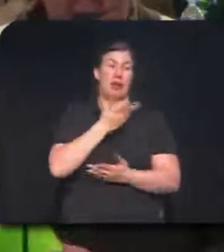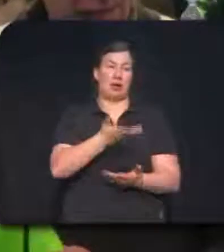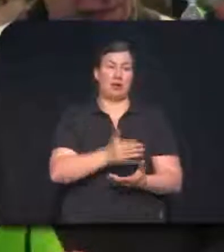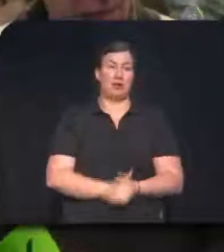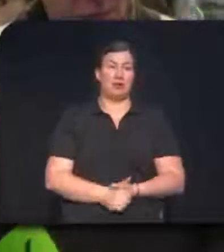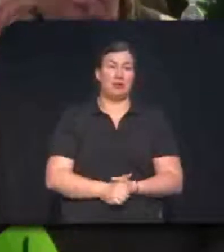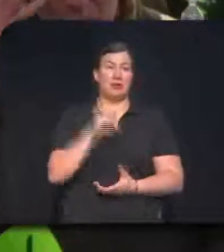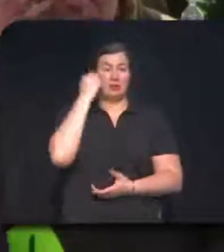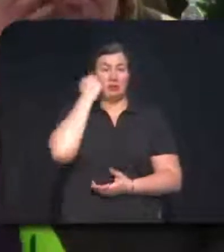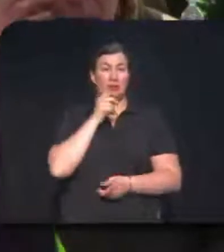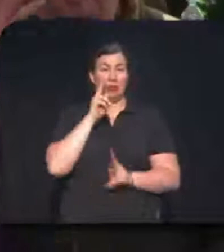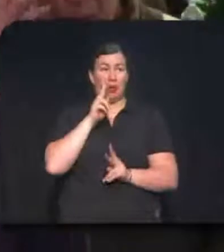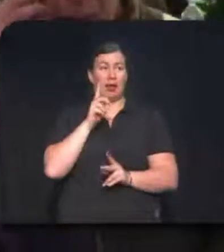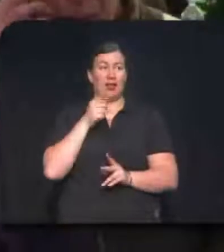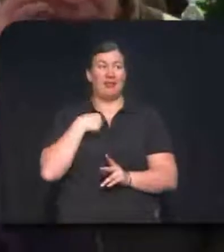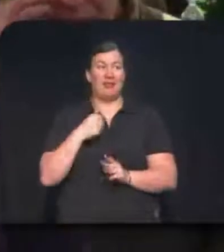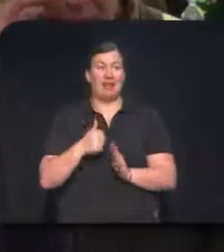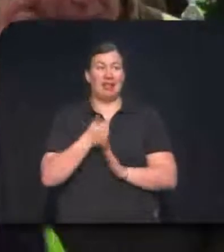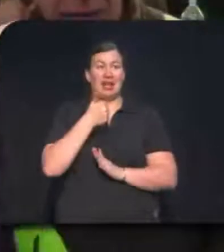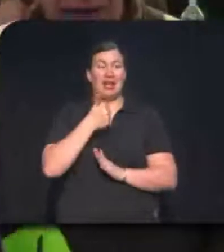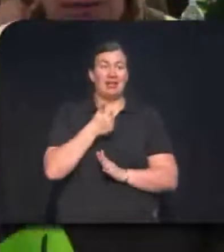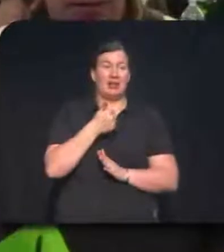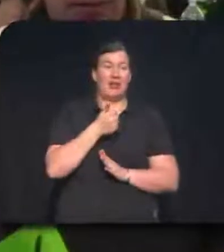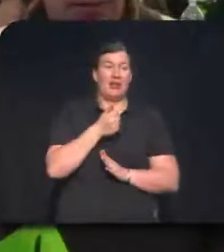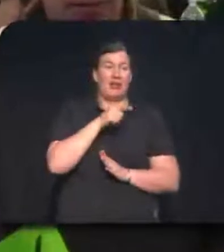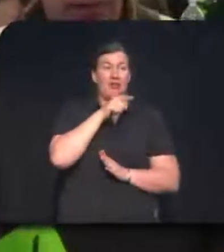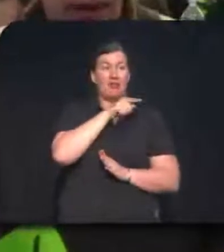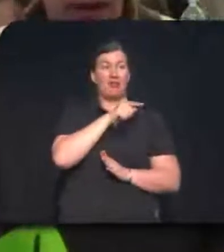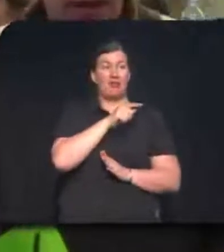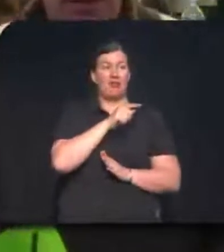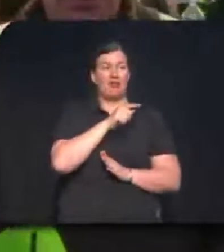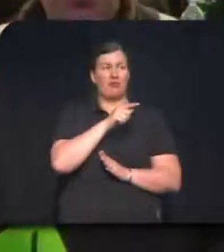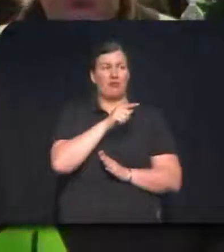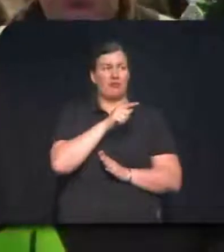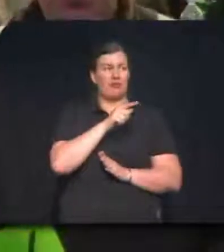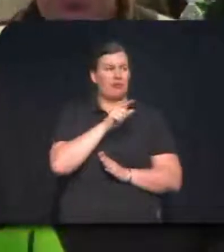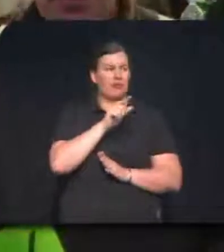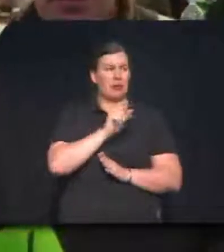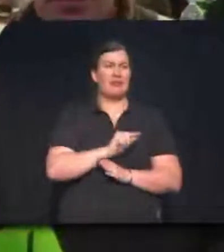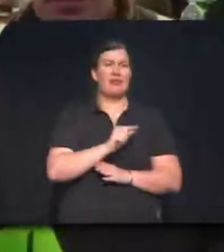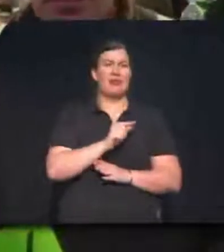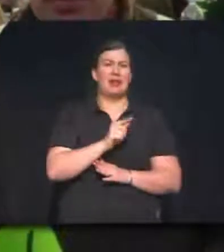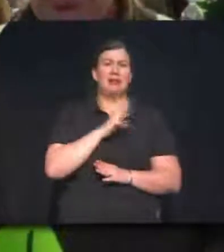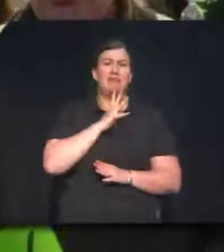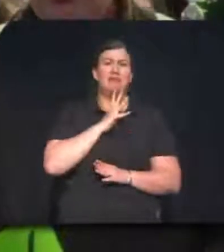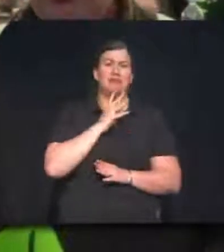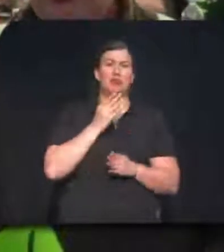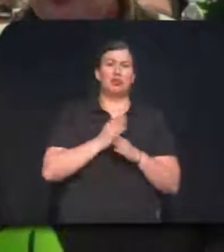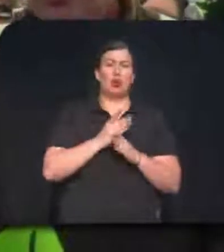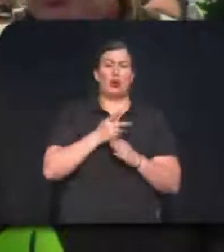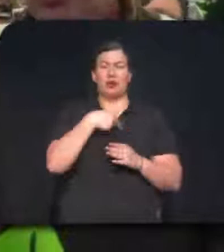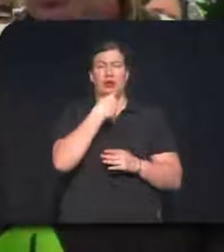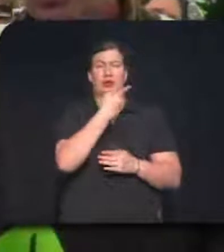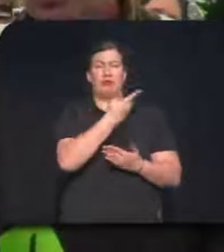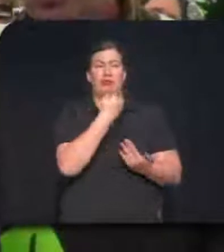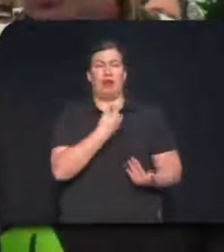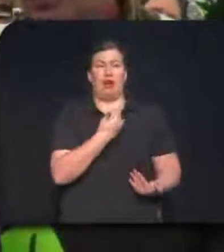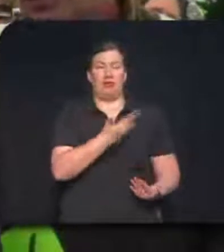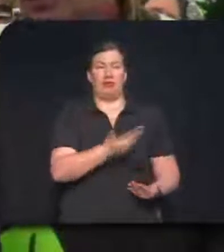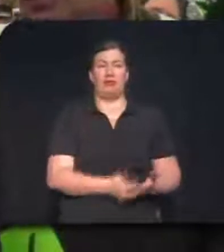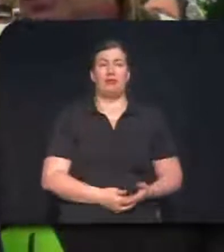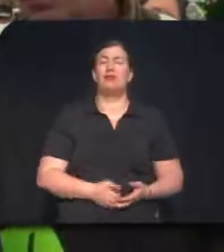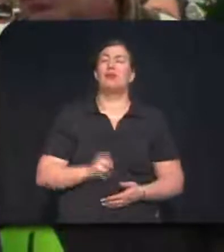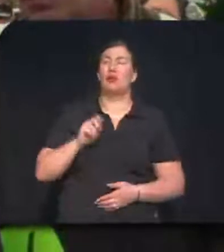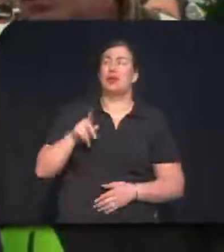Redebeiträgen dass derjenige vorne ist ja die wenigsten Redebeiträge hatte bitteschön das Mikrofon ist offen ja also der ESM ist ja Teil